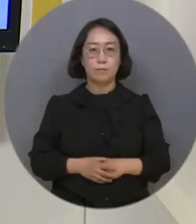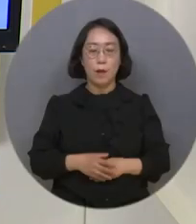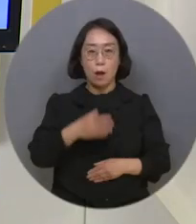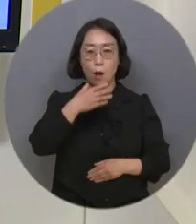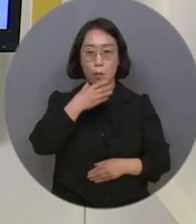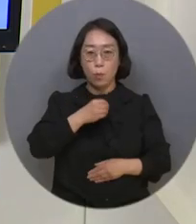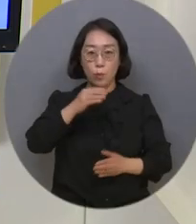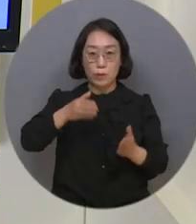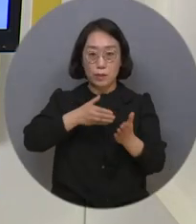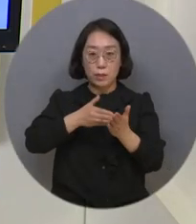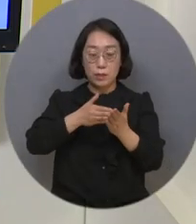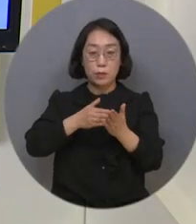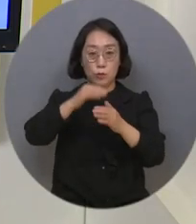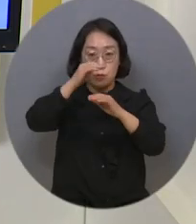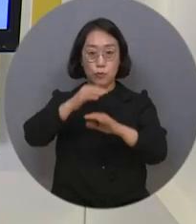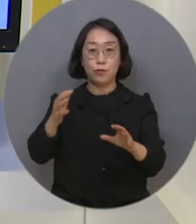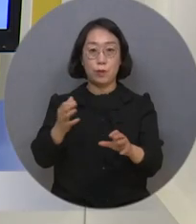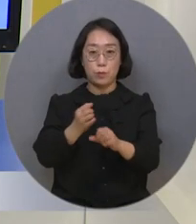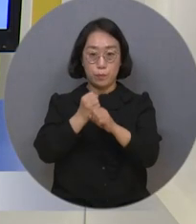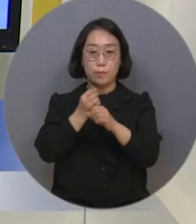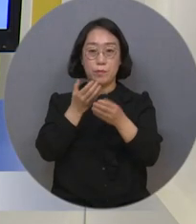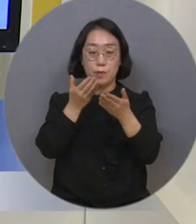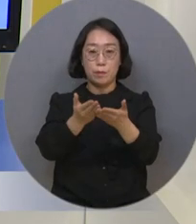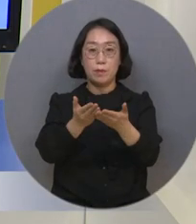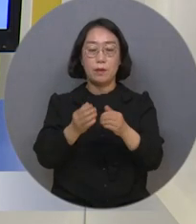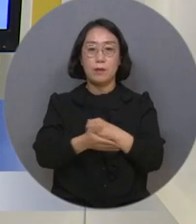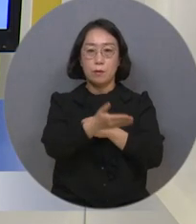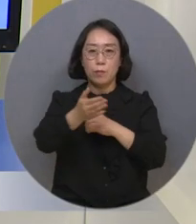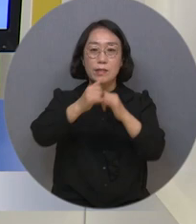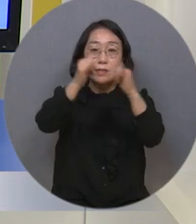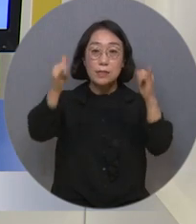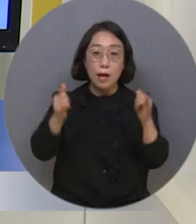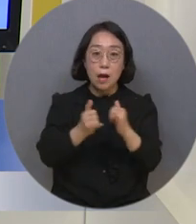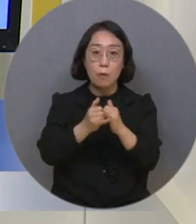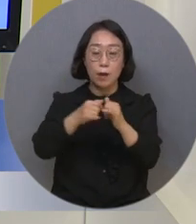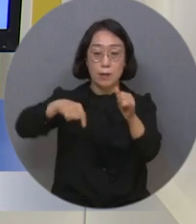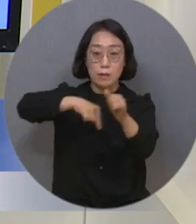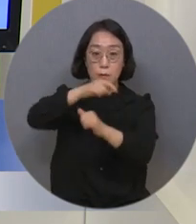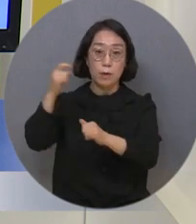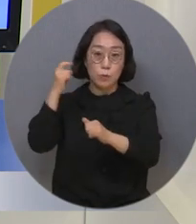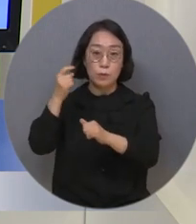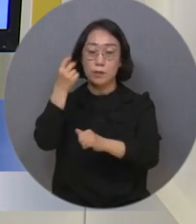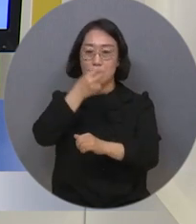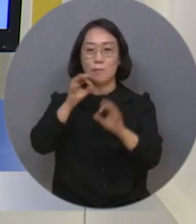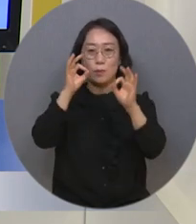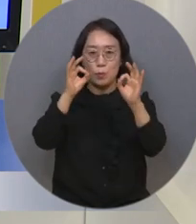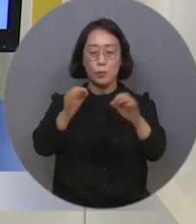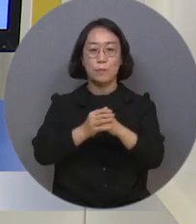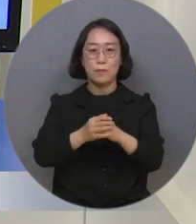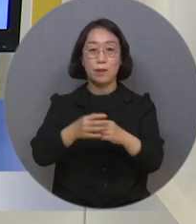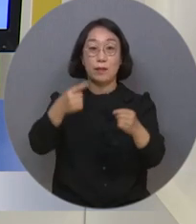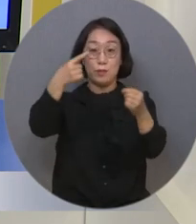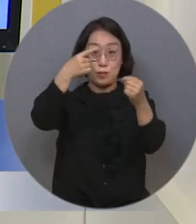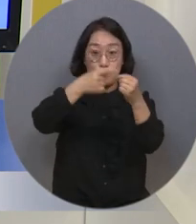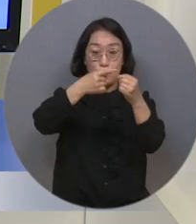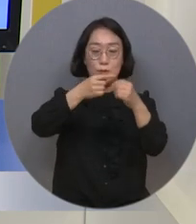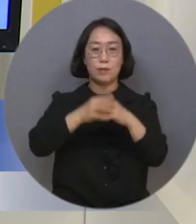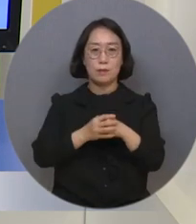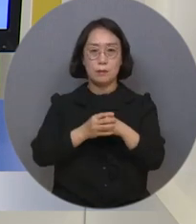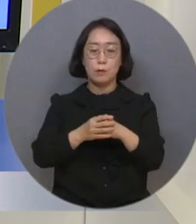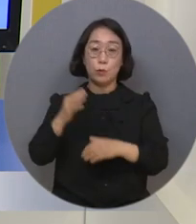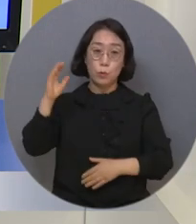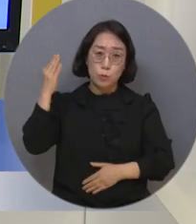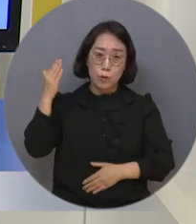웰페어 뉴스 브리핑 박정인입니다. 웰페어 뉴스와 함께 사회복지계 이슈를 만나봅니다. 첫 번째 기사입니다.